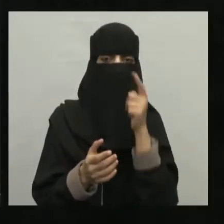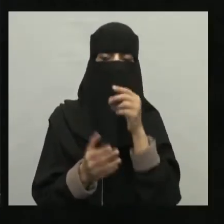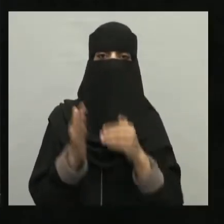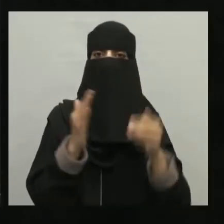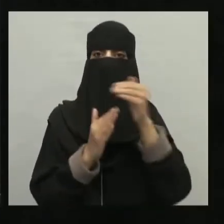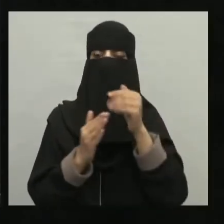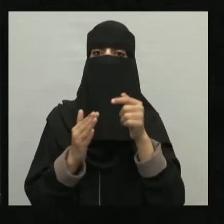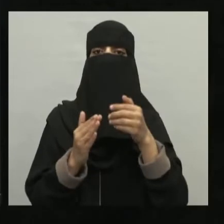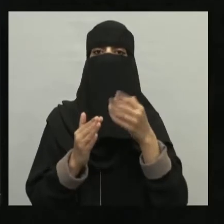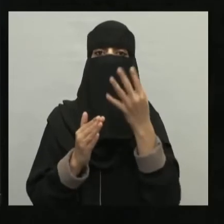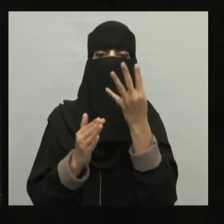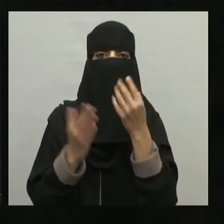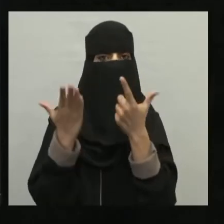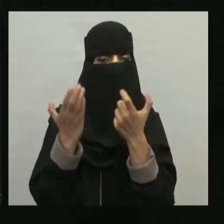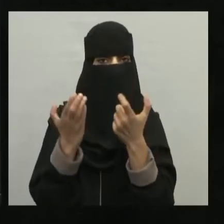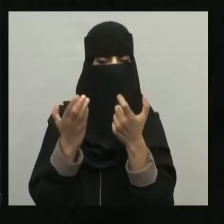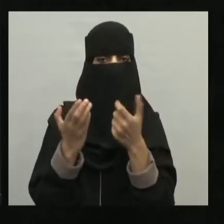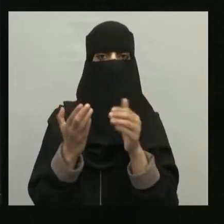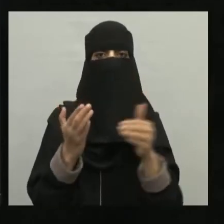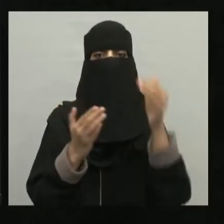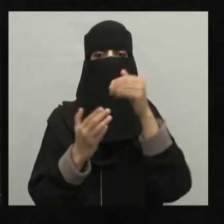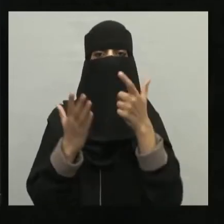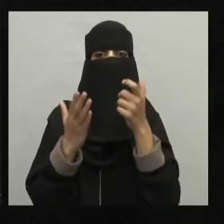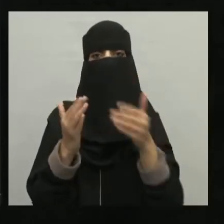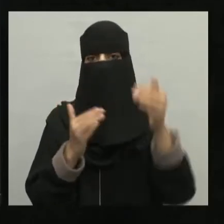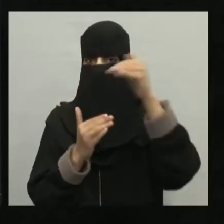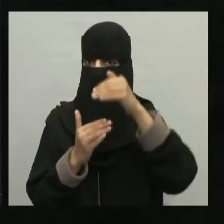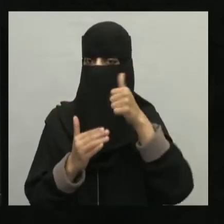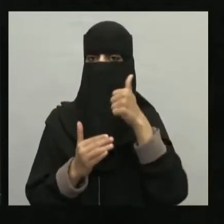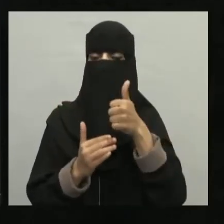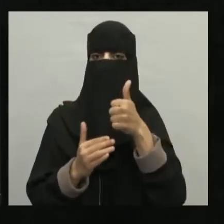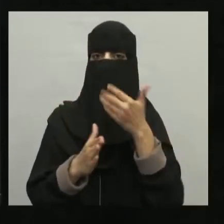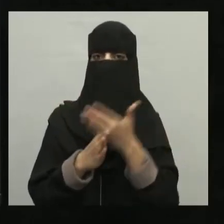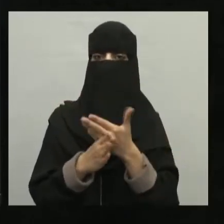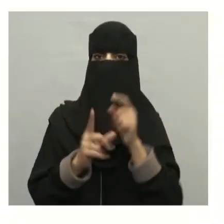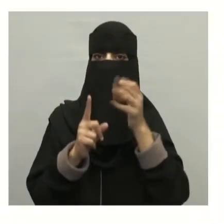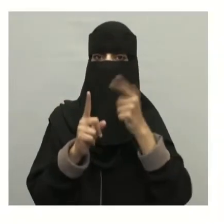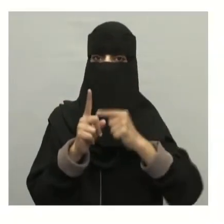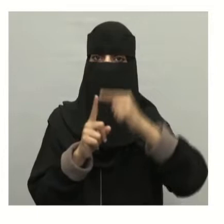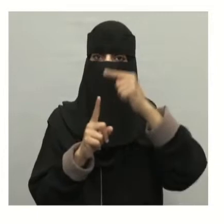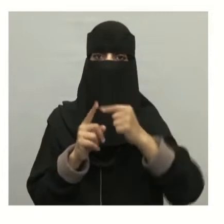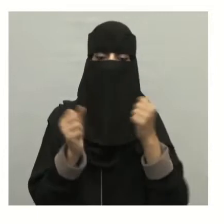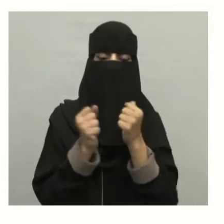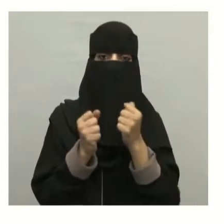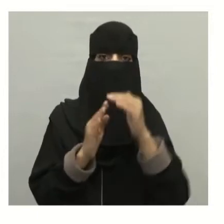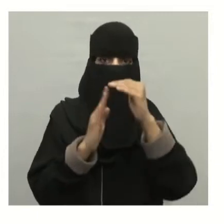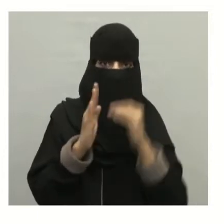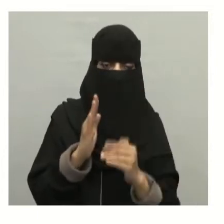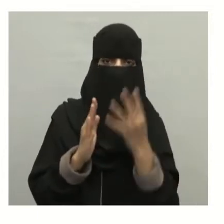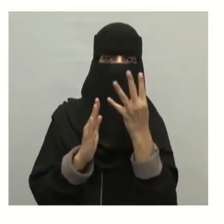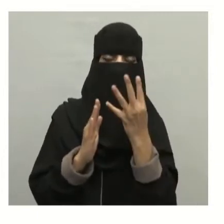فوق 74 درجة مئوية أو فوق 70 درجة مئوية، درجة بالنسبة للتبريد أقل